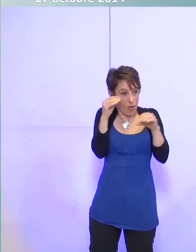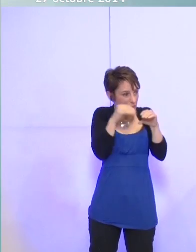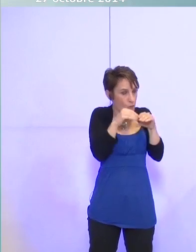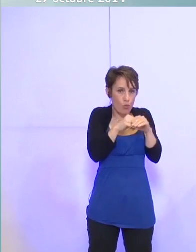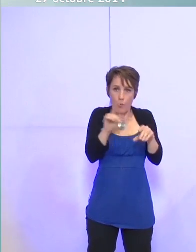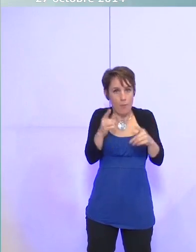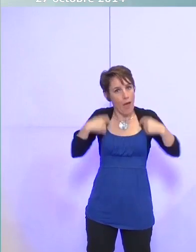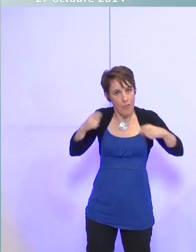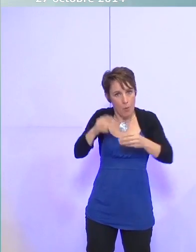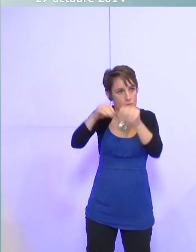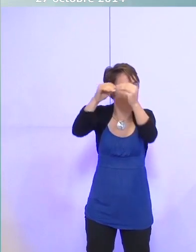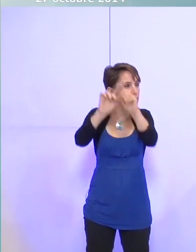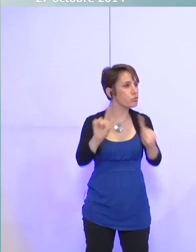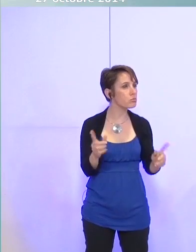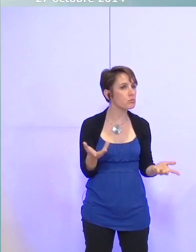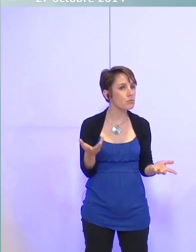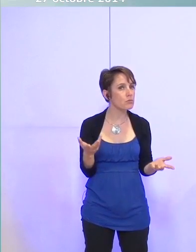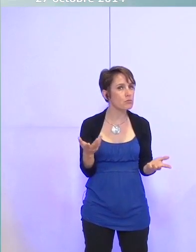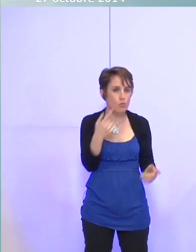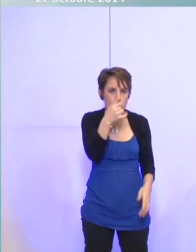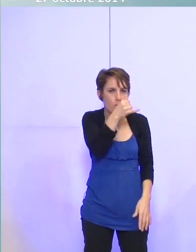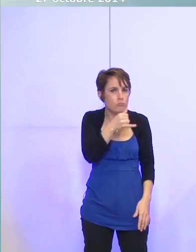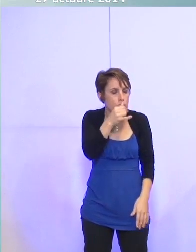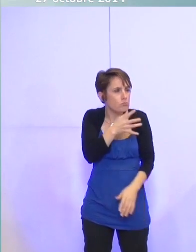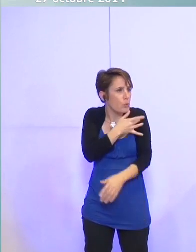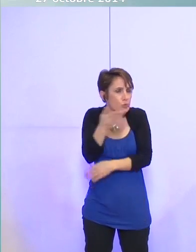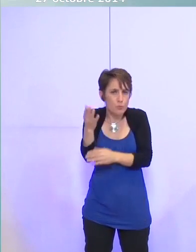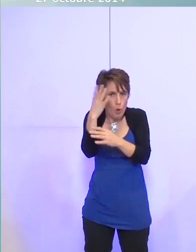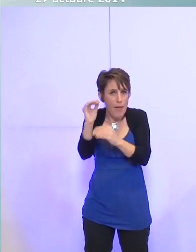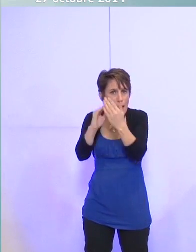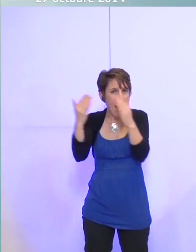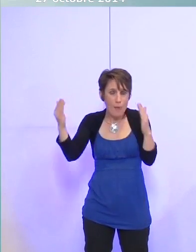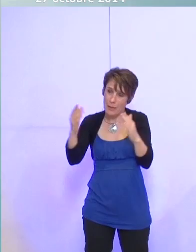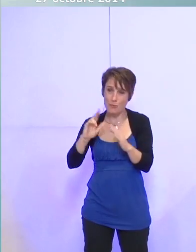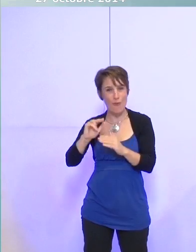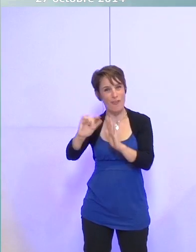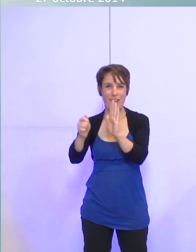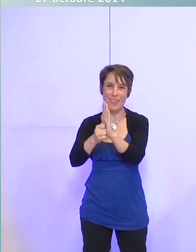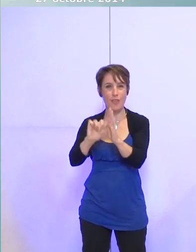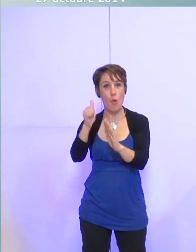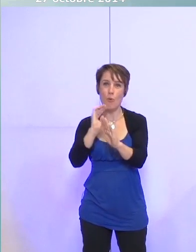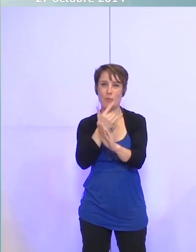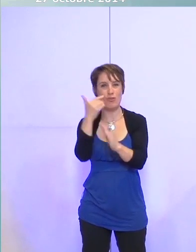coûts supplémentaires. Il n'y a aucune raison pour qu'Alpexpo arrive au 1er janvier